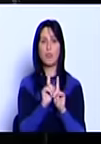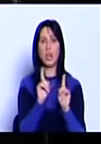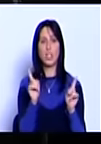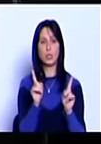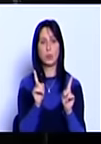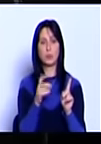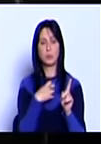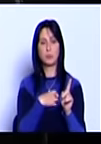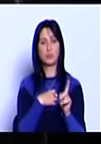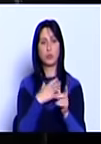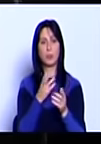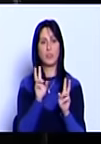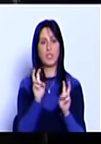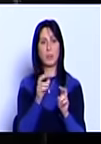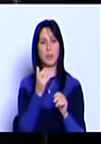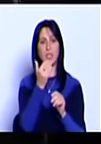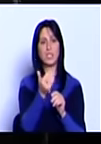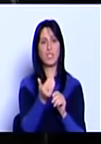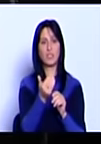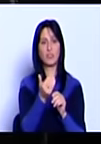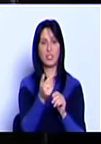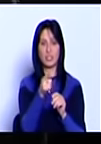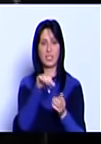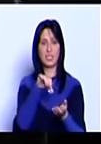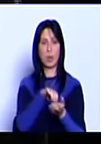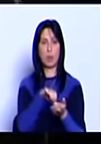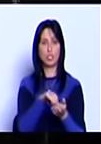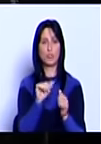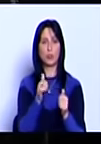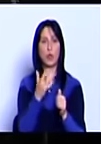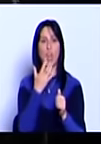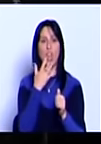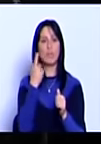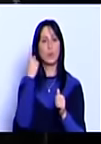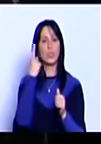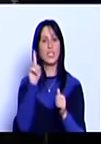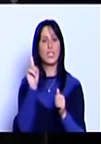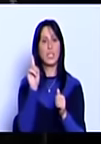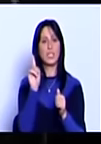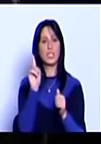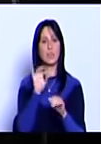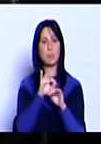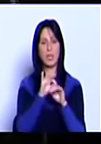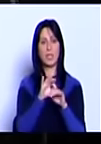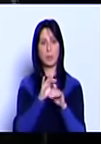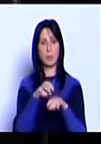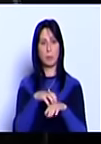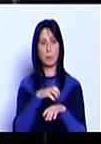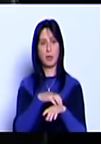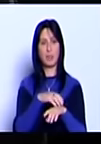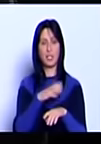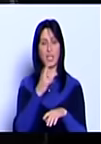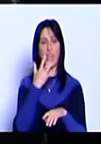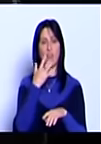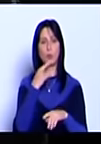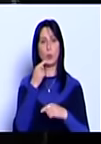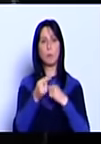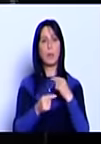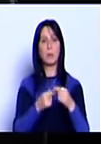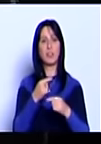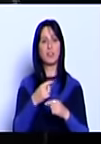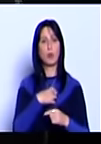განსაკუთრებით მნიშვნელოვანია ეს თემა, ვინაიდან თქვენ თავს წარმოაჩენთ როგორც ეროვნული იდეის მატარებელი პარტია და ეროვნული მემკვიდრეობის